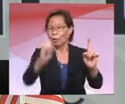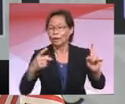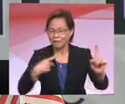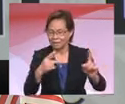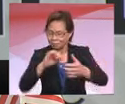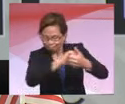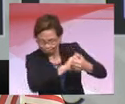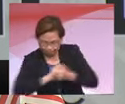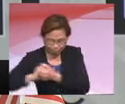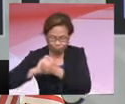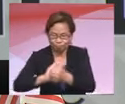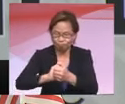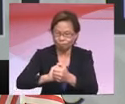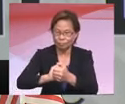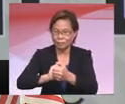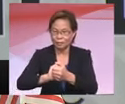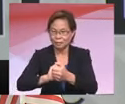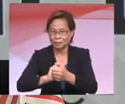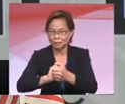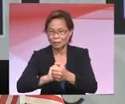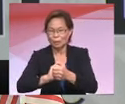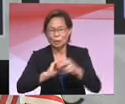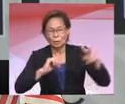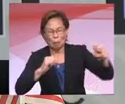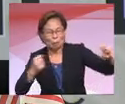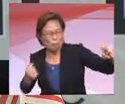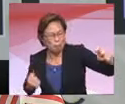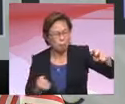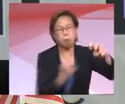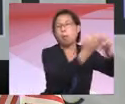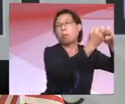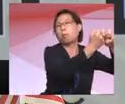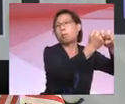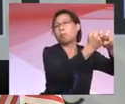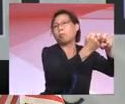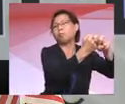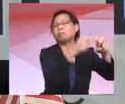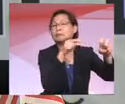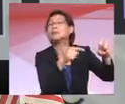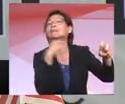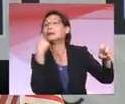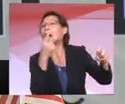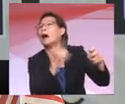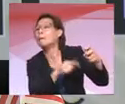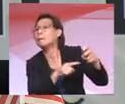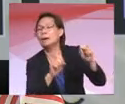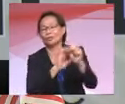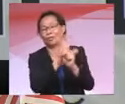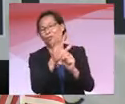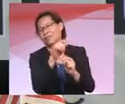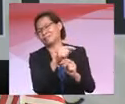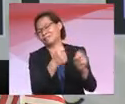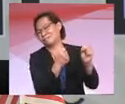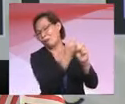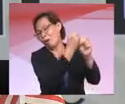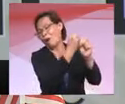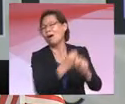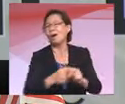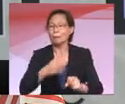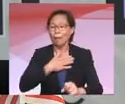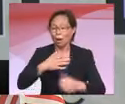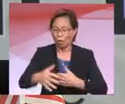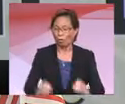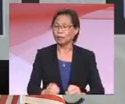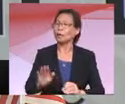dalam peperangan terhadap musuh kita yang sama iaitu COVID-19. Kementerian berharap orang ramai agar